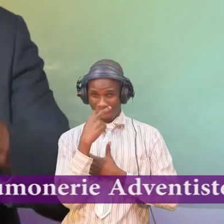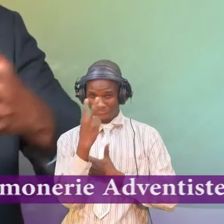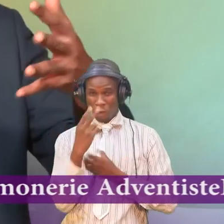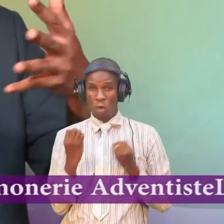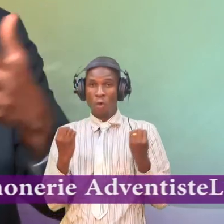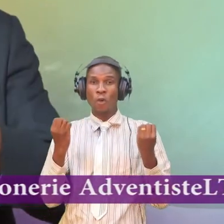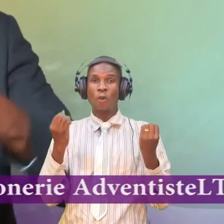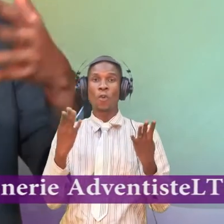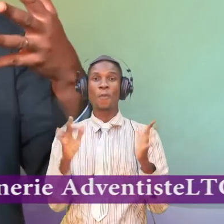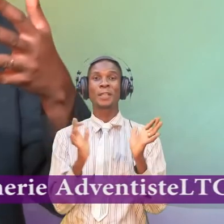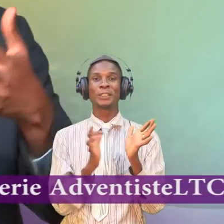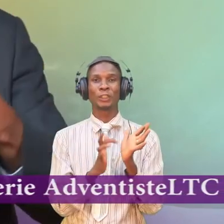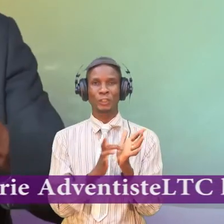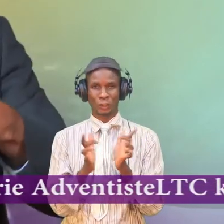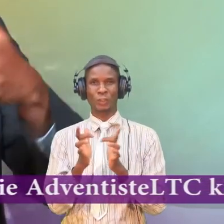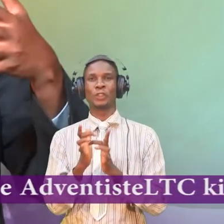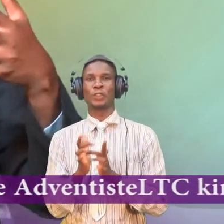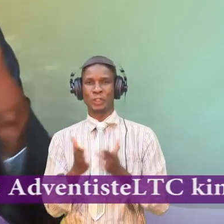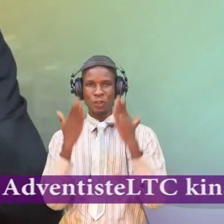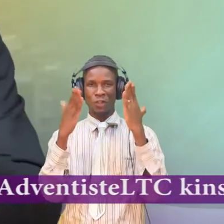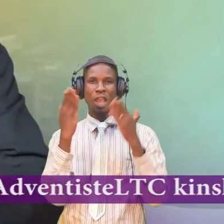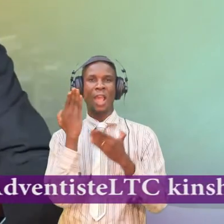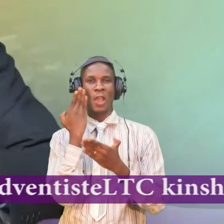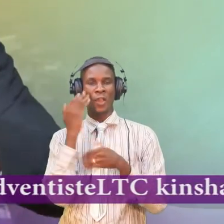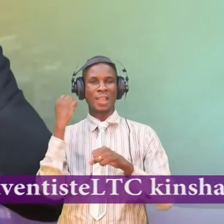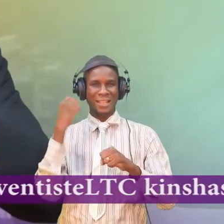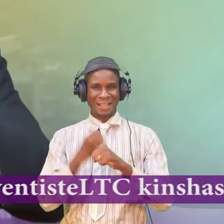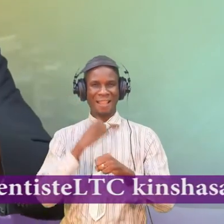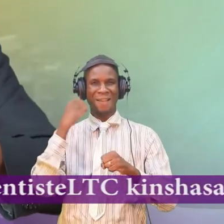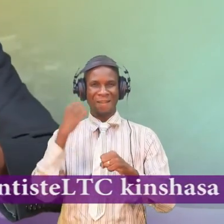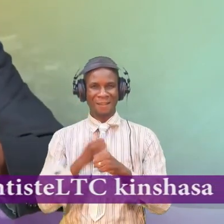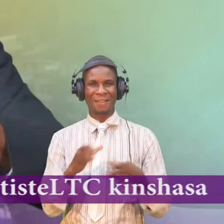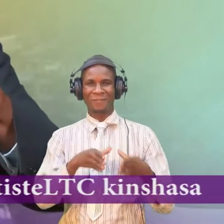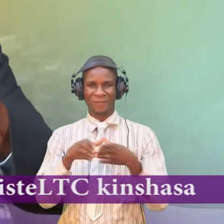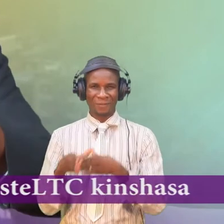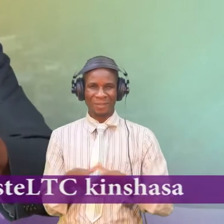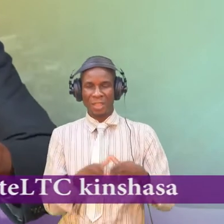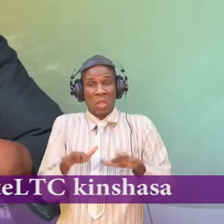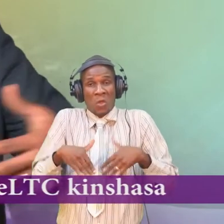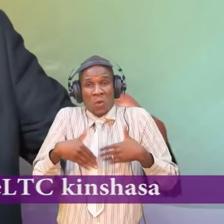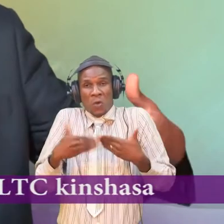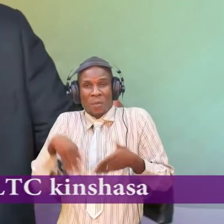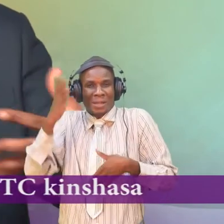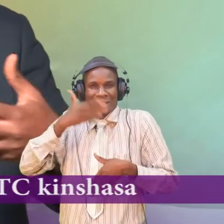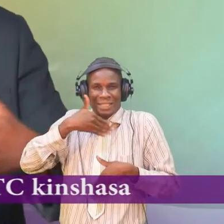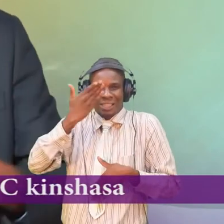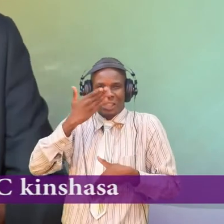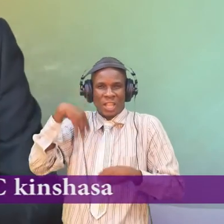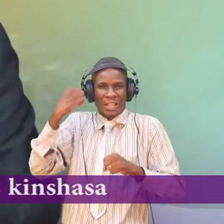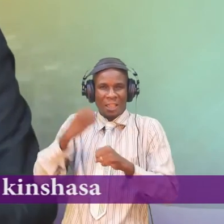Ni jambo la muhimu sana tunapoongea kuhusu wokovu, tugundue namna gani Mungu